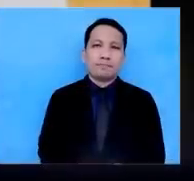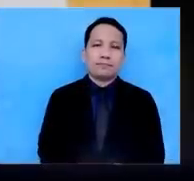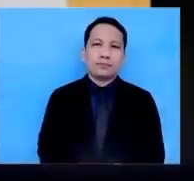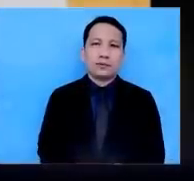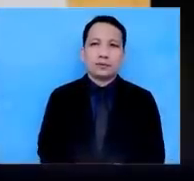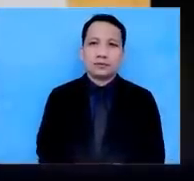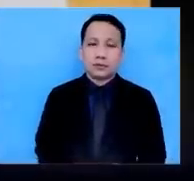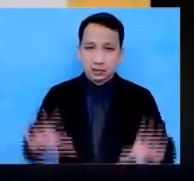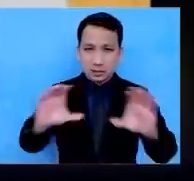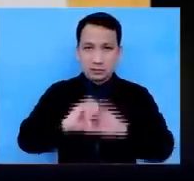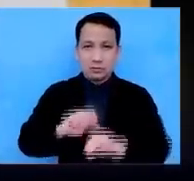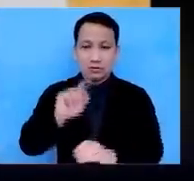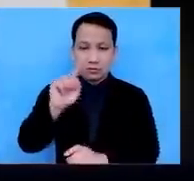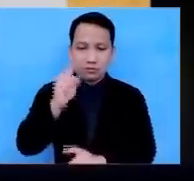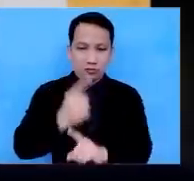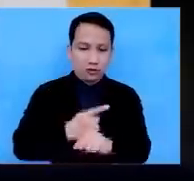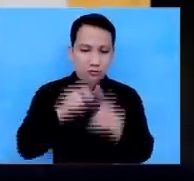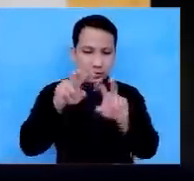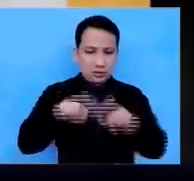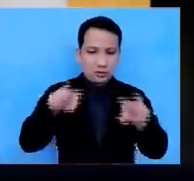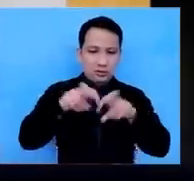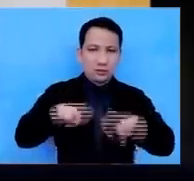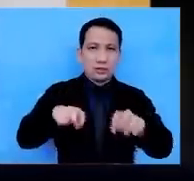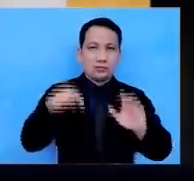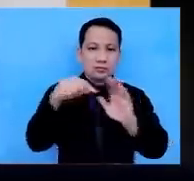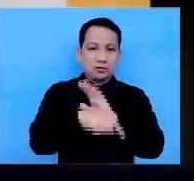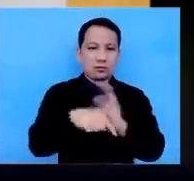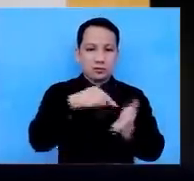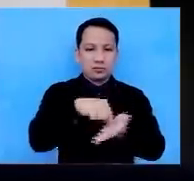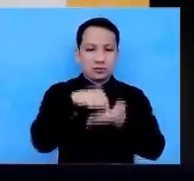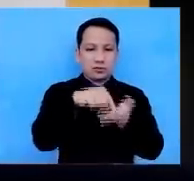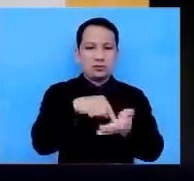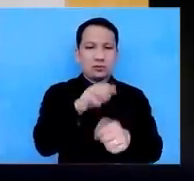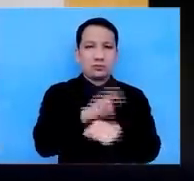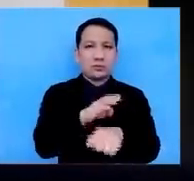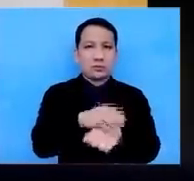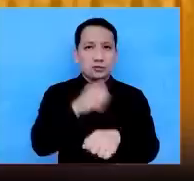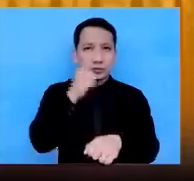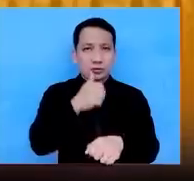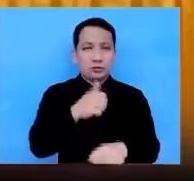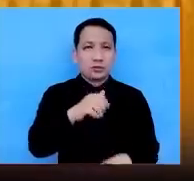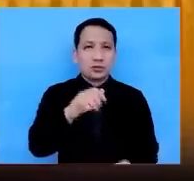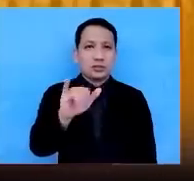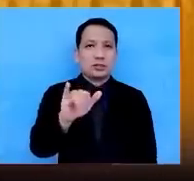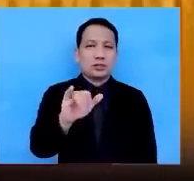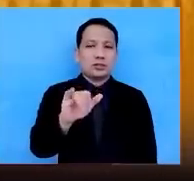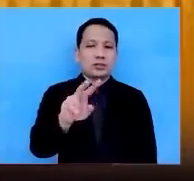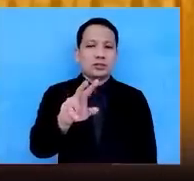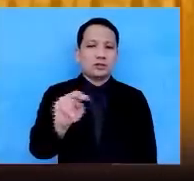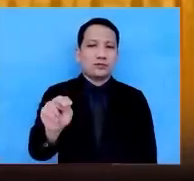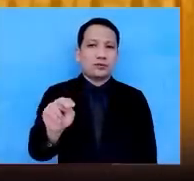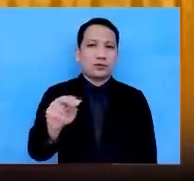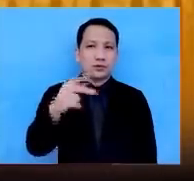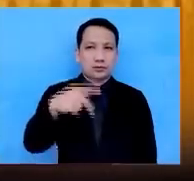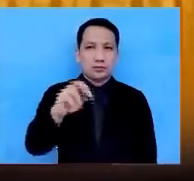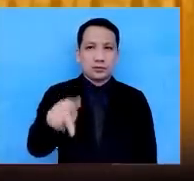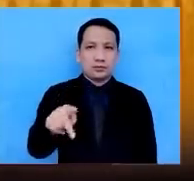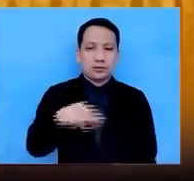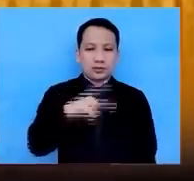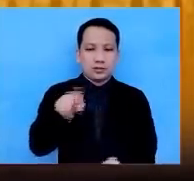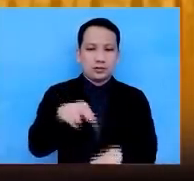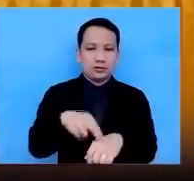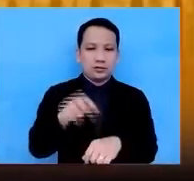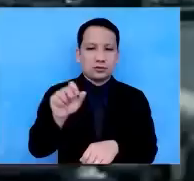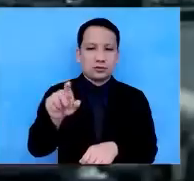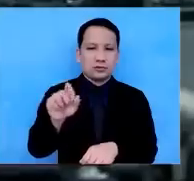Matapos ang halos isang buwang investigasyon sa pagpatay sa modelo at businesswoman na si Yvonne Chua Plaza, inilabas na ng PNP Region 11 ang kanilang